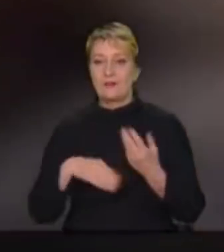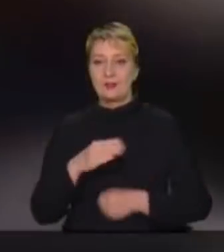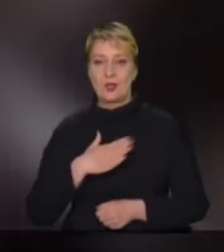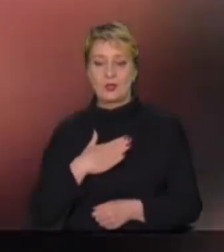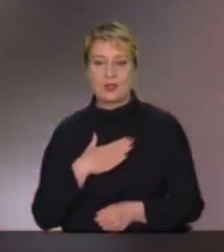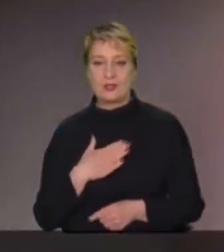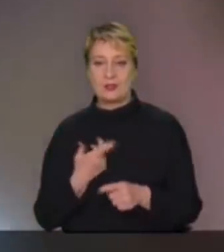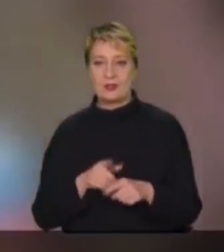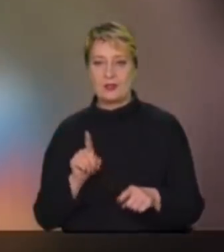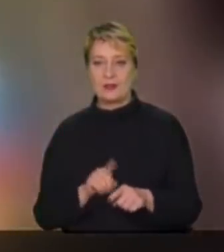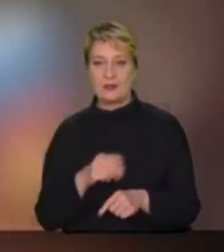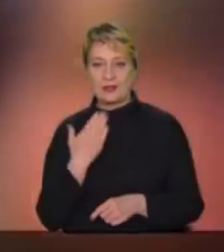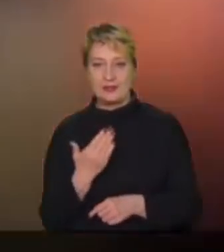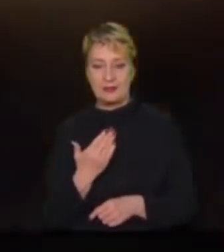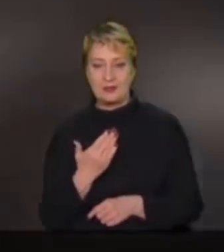Еще в Инстаграм выложить, да?